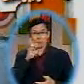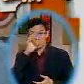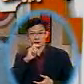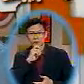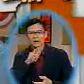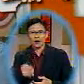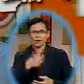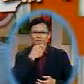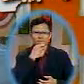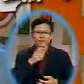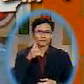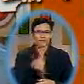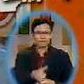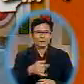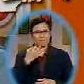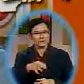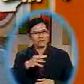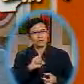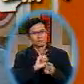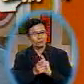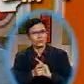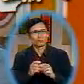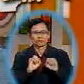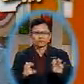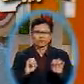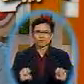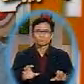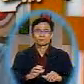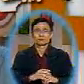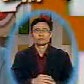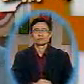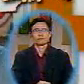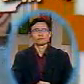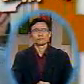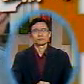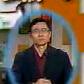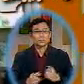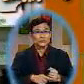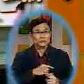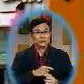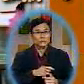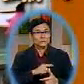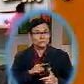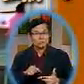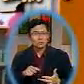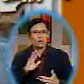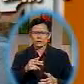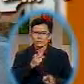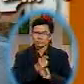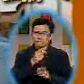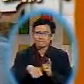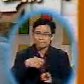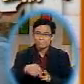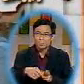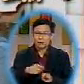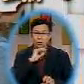我中意 idea，我舉手，我免費仲去做代言人。咁然後咧，電視台咧就可以跟進去拍攝。如果